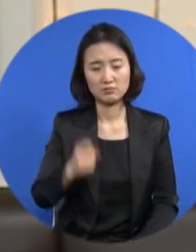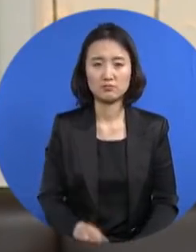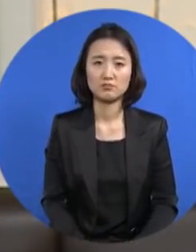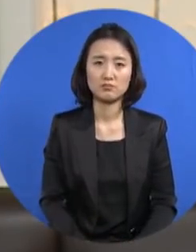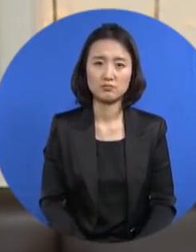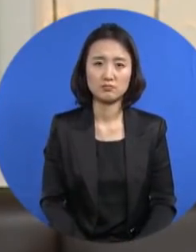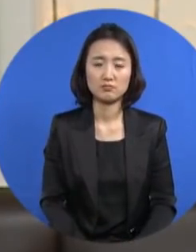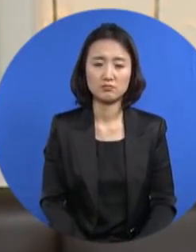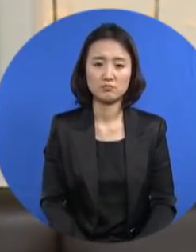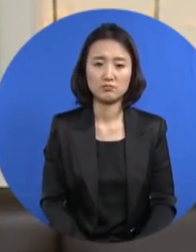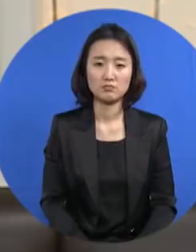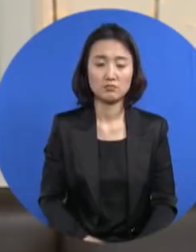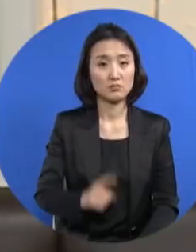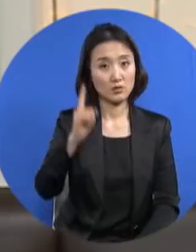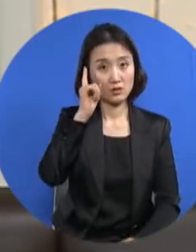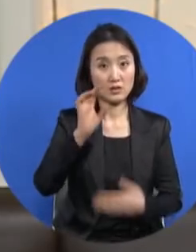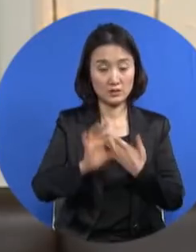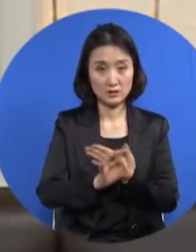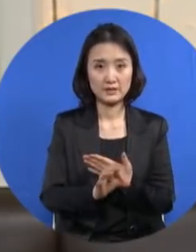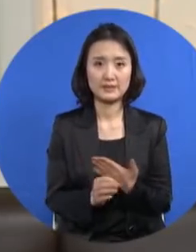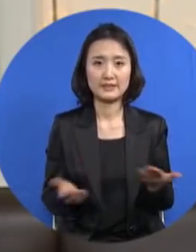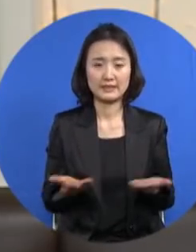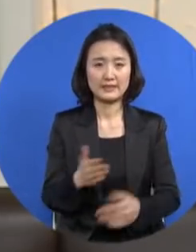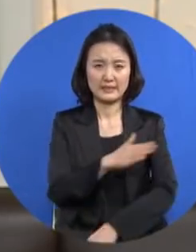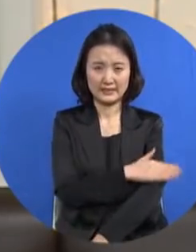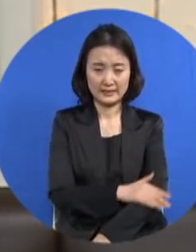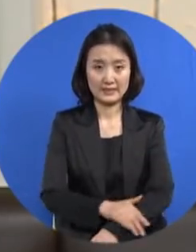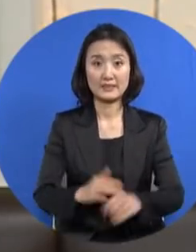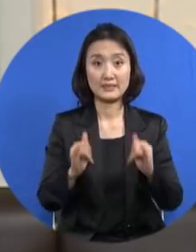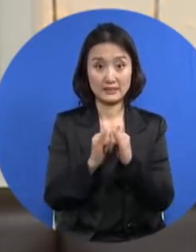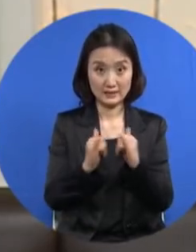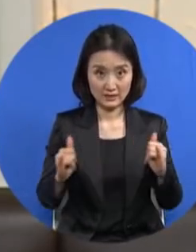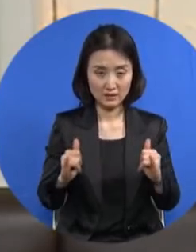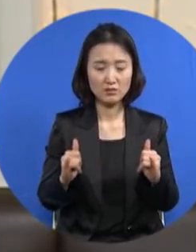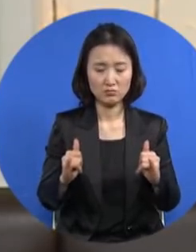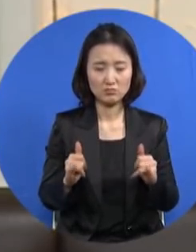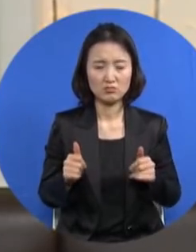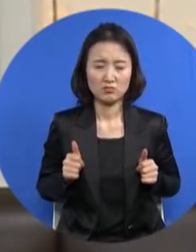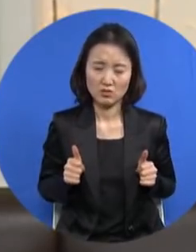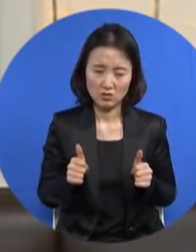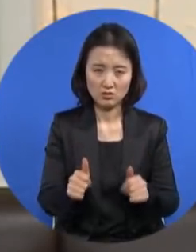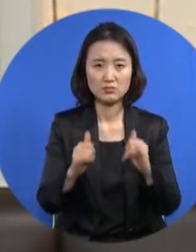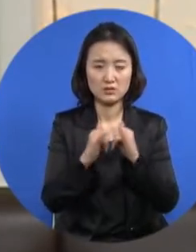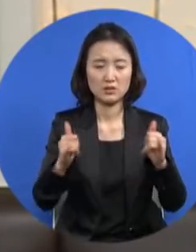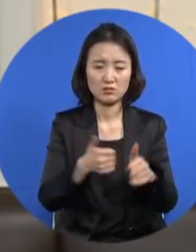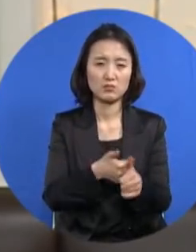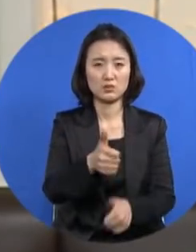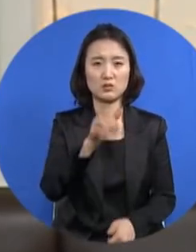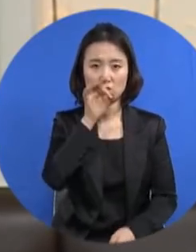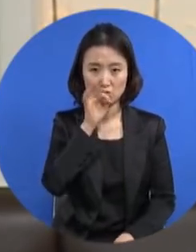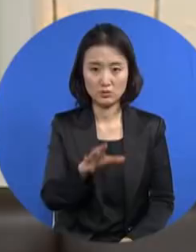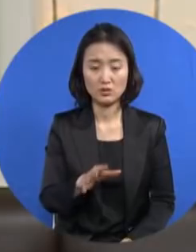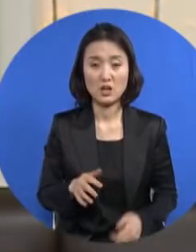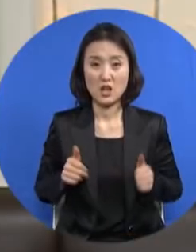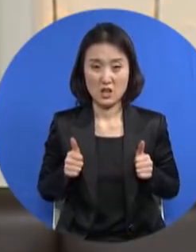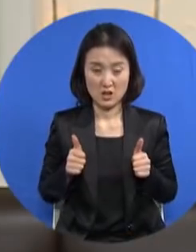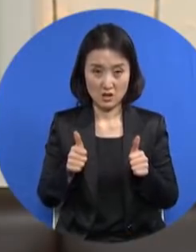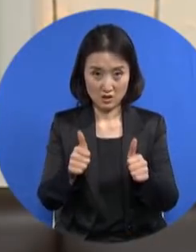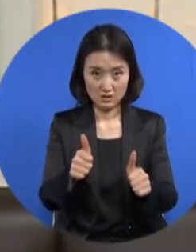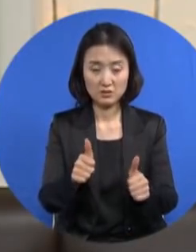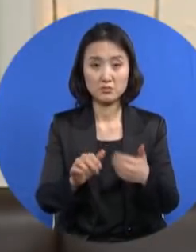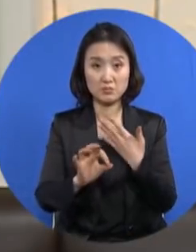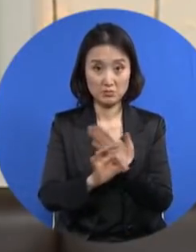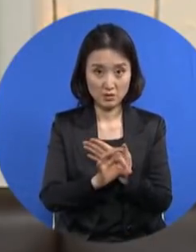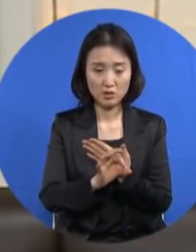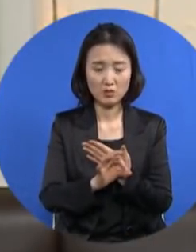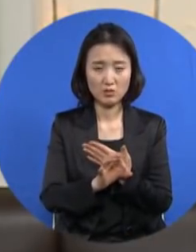왜냐하면 일 잘하는 사람은 열심히 하는 사람을 따를 수가 이기기 힘들고요. 열심히 하는 사람은 즐기는